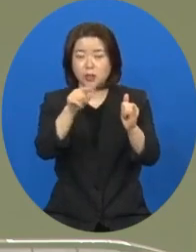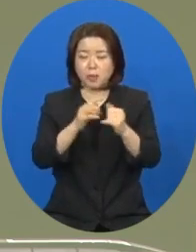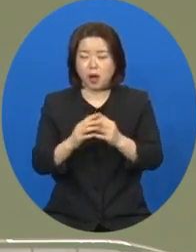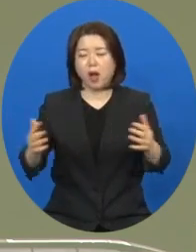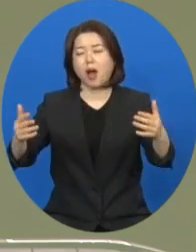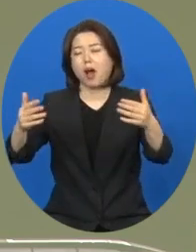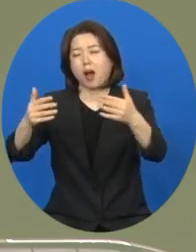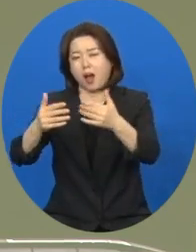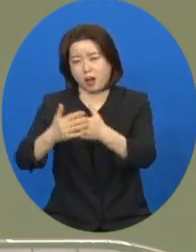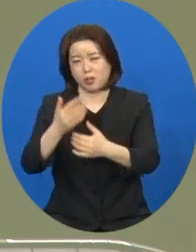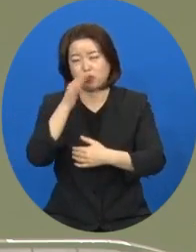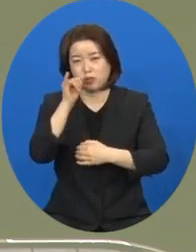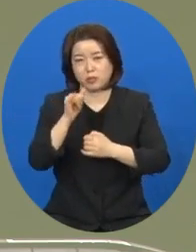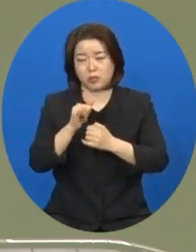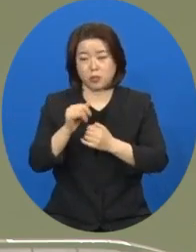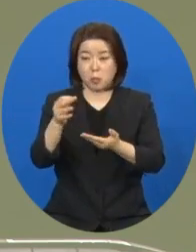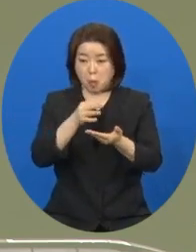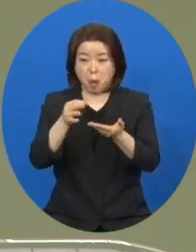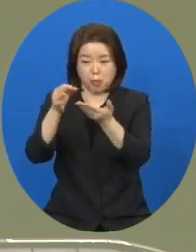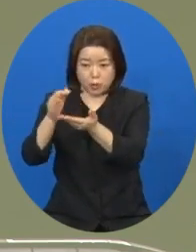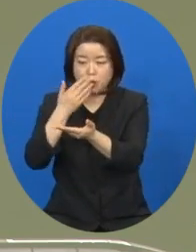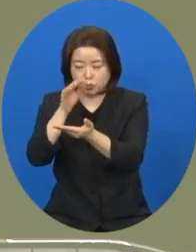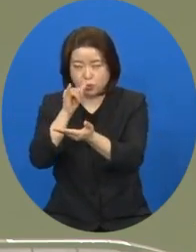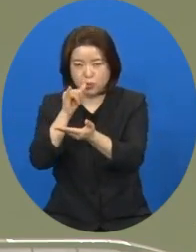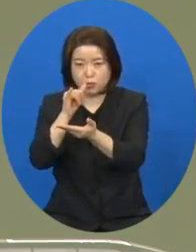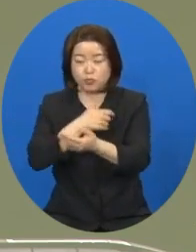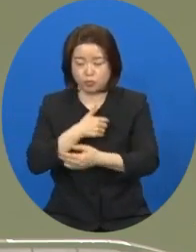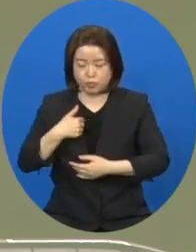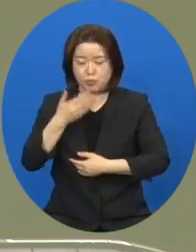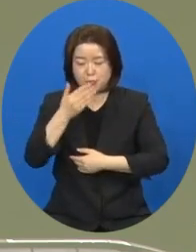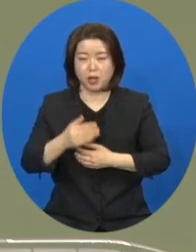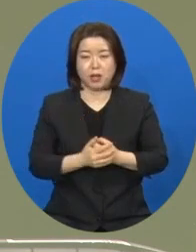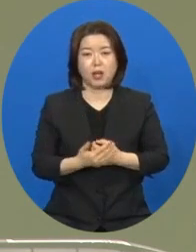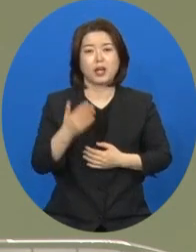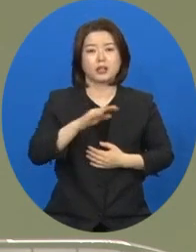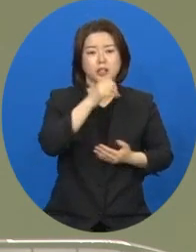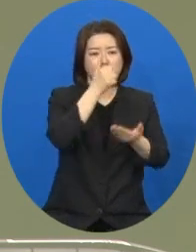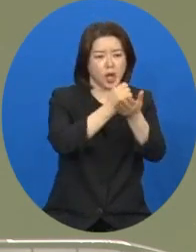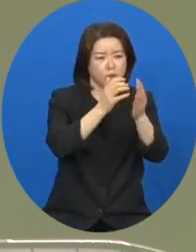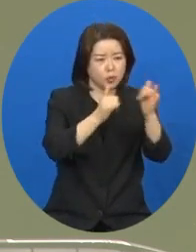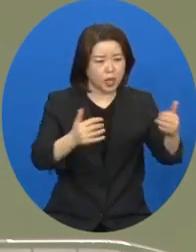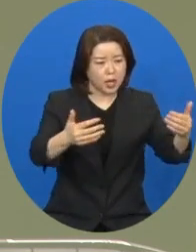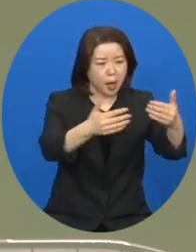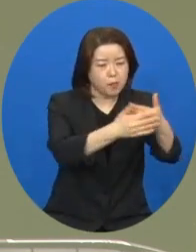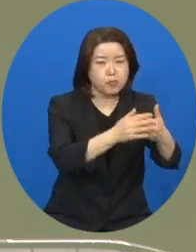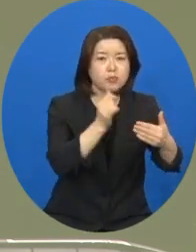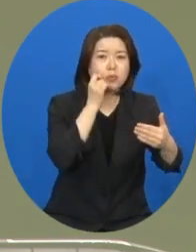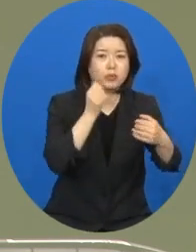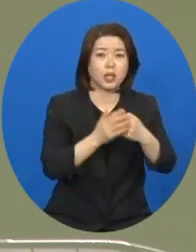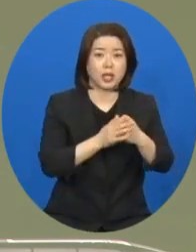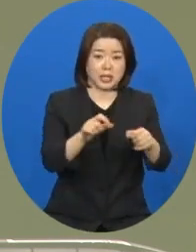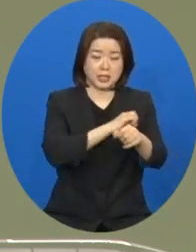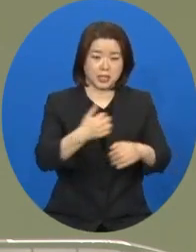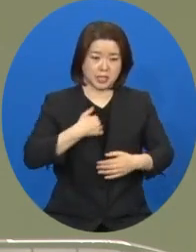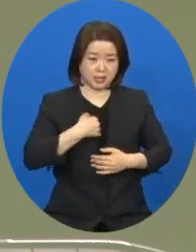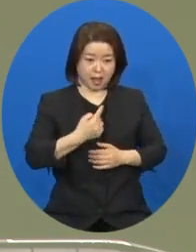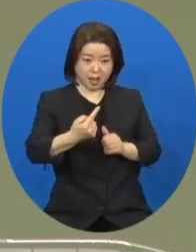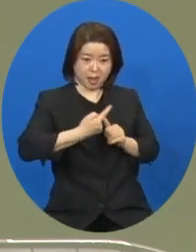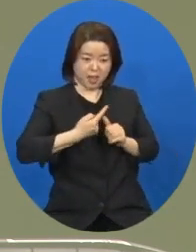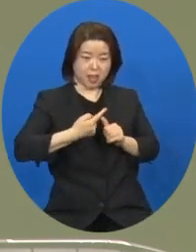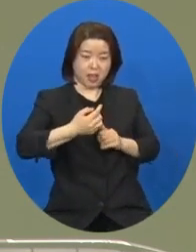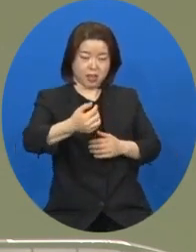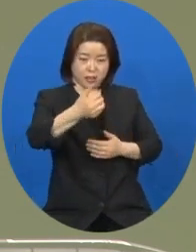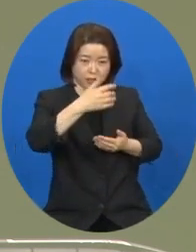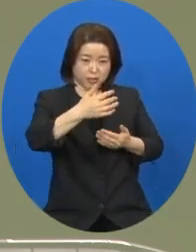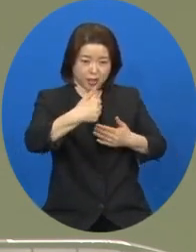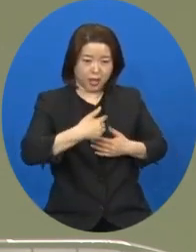큰 헌금도 하고, 그런데 죄인은 못 품습니다. 죄인은, 특히 나에게 지은 죄인은, 나에게 죄를